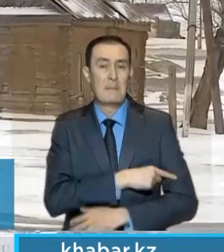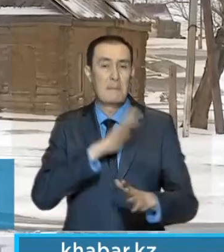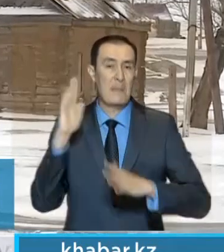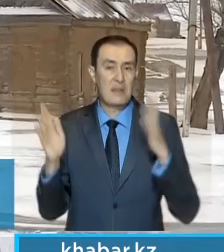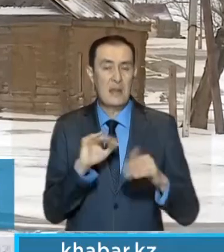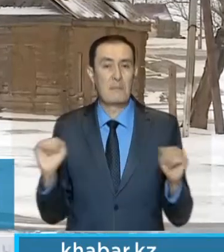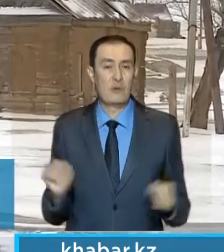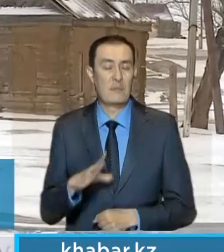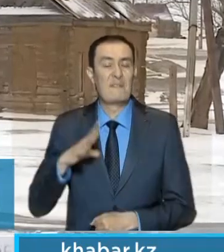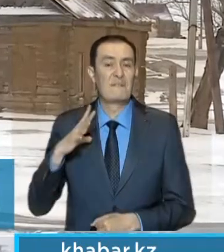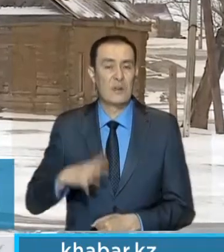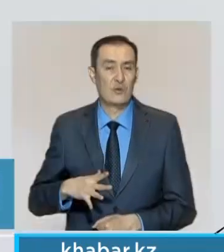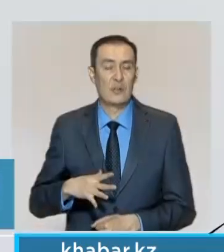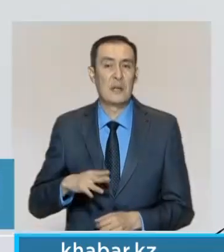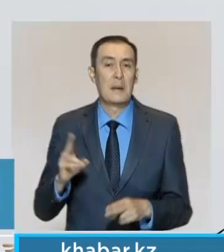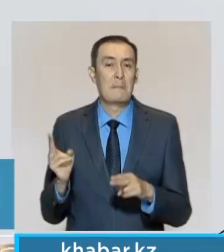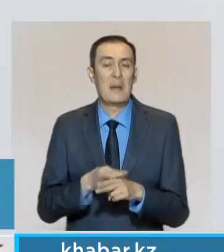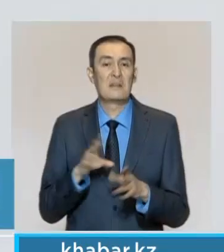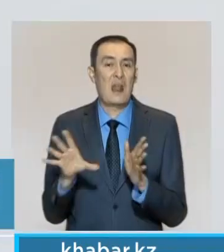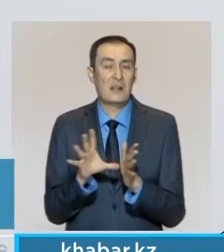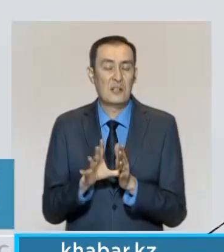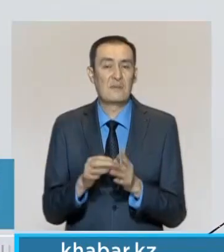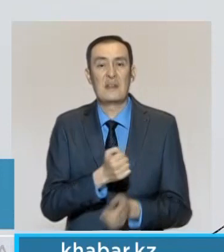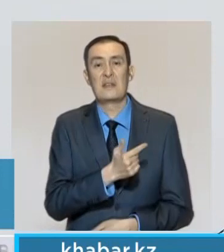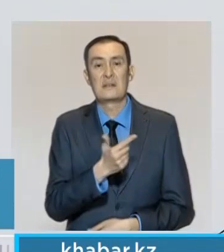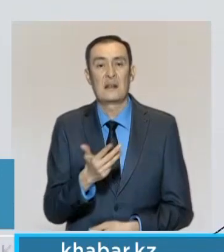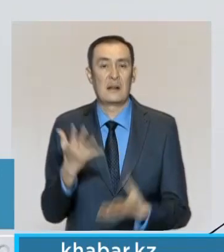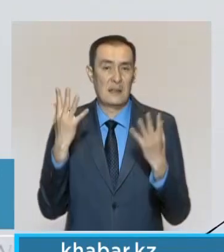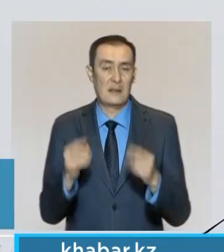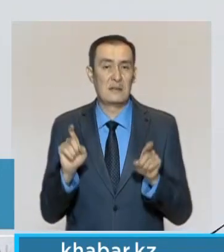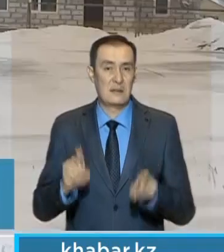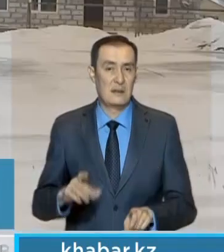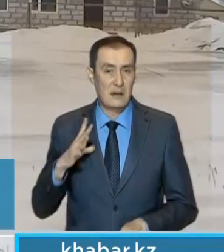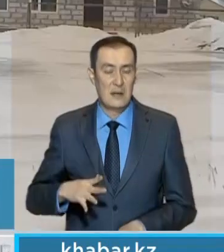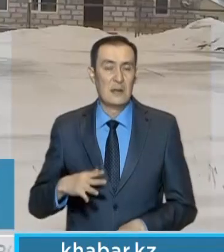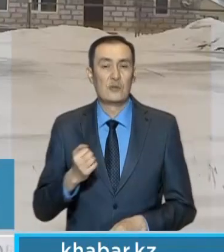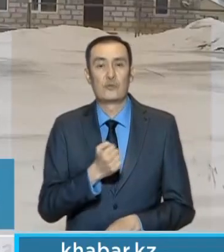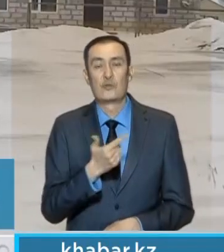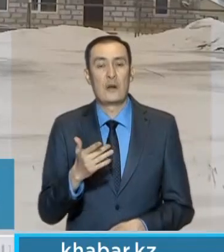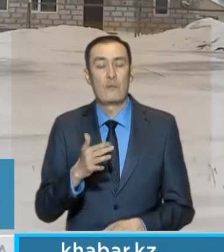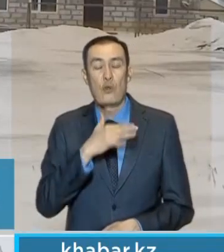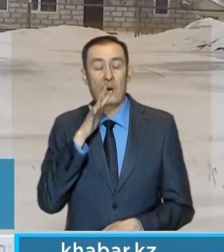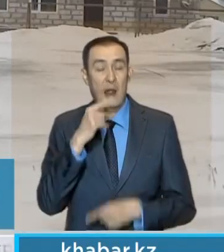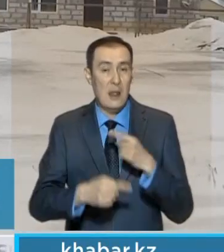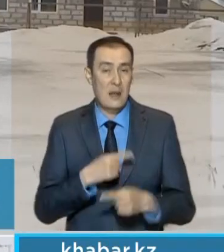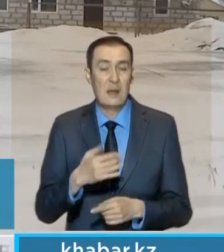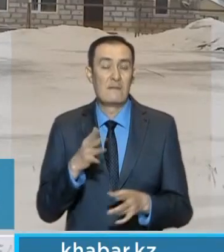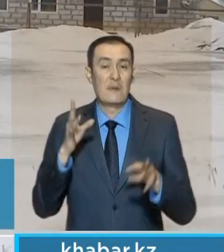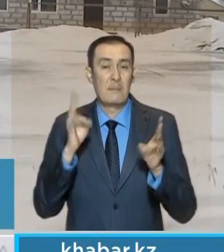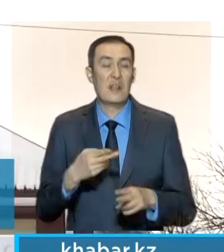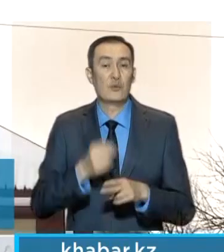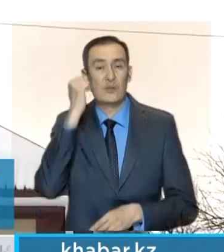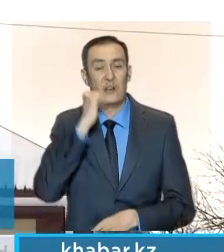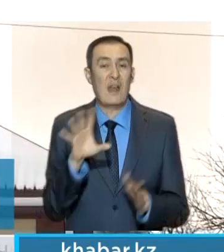Морозов они были вынуждены оставаться без света по несколь дней они сталкиваются не первый год все беды из-за